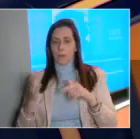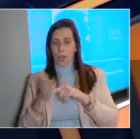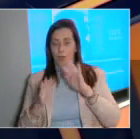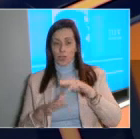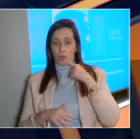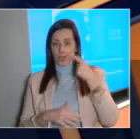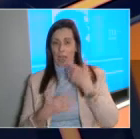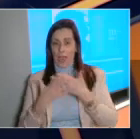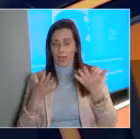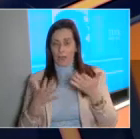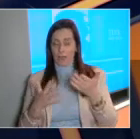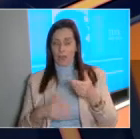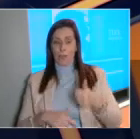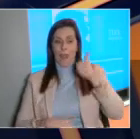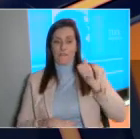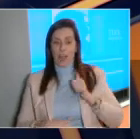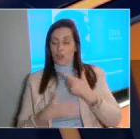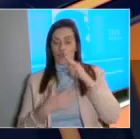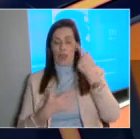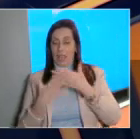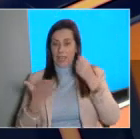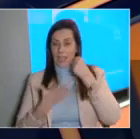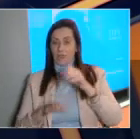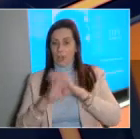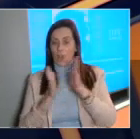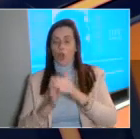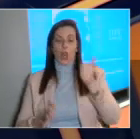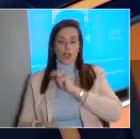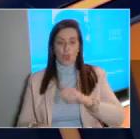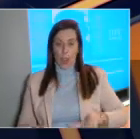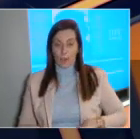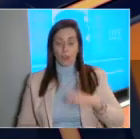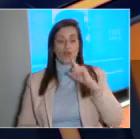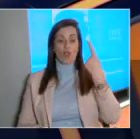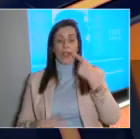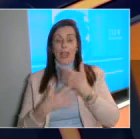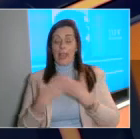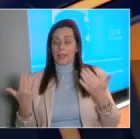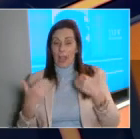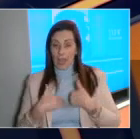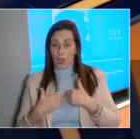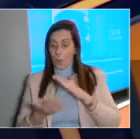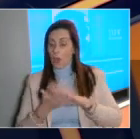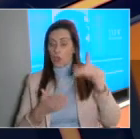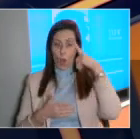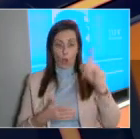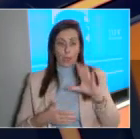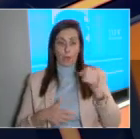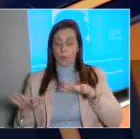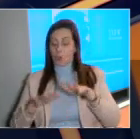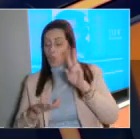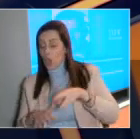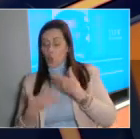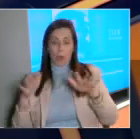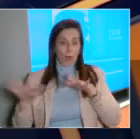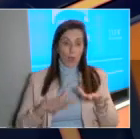שכבר שנה אין לנו פה מפכ"ל, שנה אין תקציבים לכל ראשי ערים, שנה שלמה אנחנו פשוט לא יודעים אם ממשלה קמה